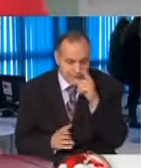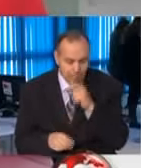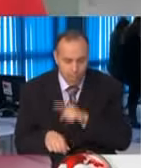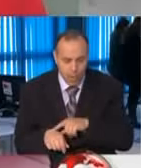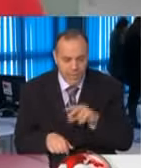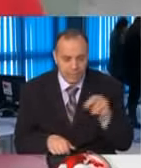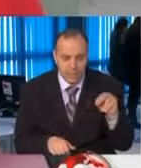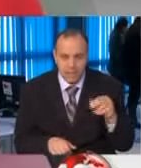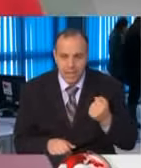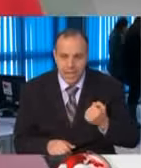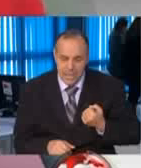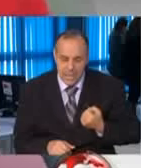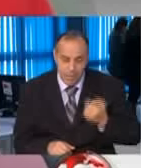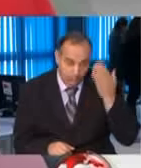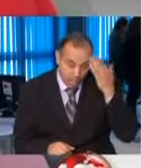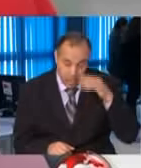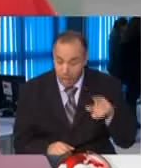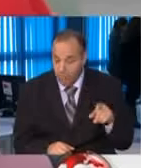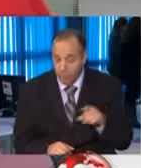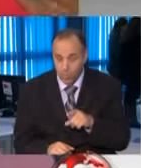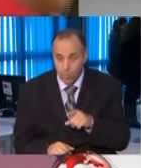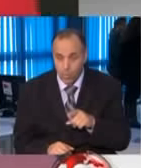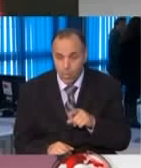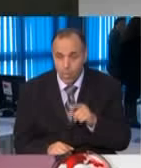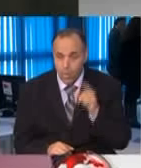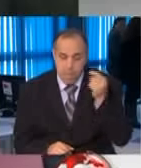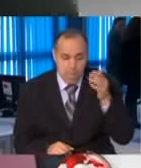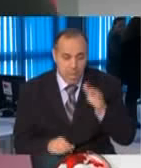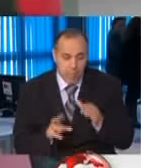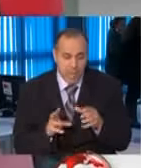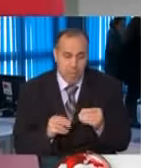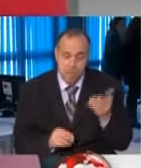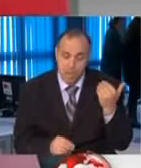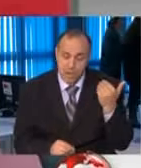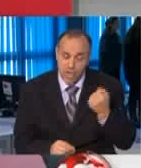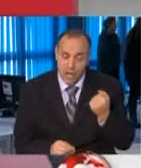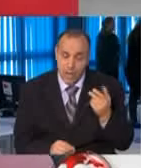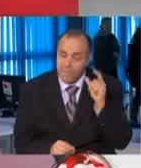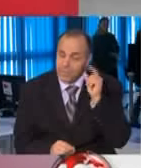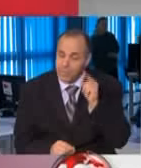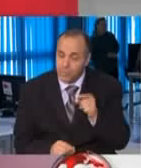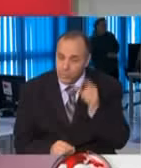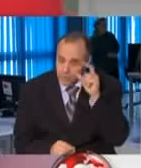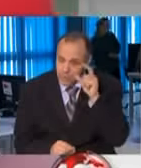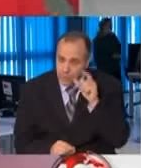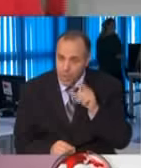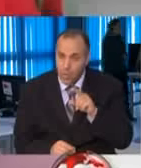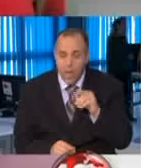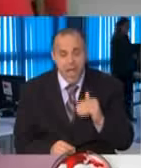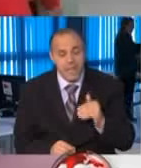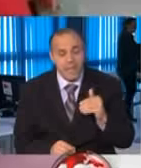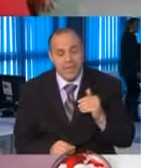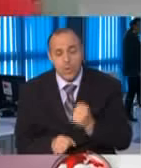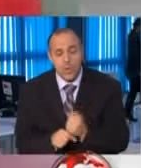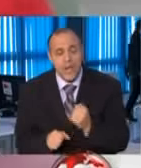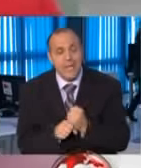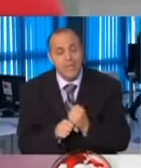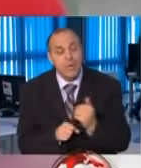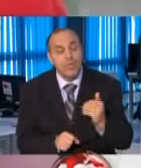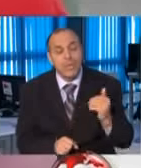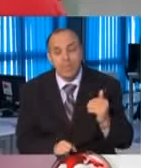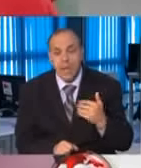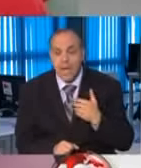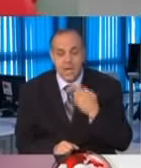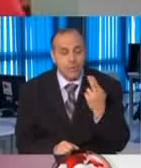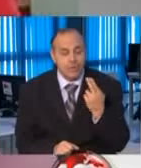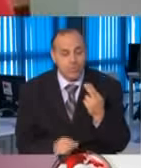الوقت، الإرهاب، وأنتم تعرفوا قدمت العديد من الضحايا وواجهت الكثير من العمليات الإرهابية، وأيضا مسألة التنمية اللي هي أولوية، وما